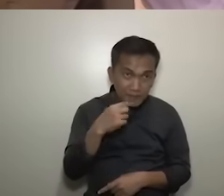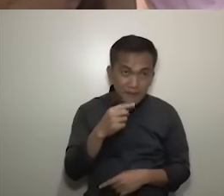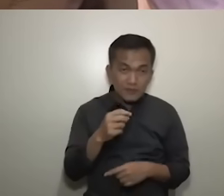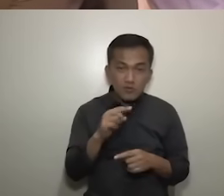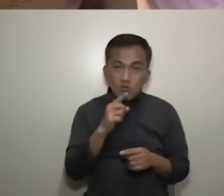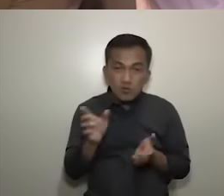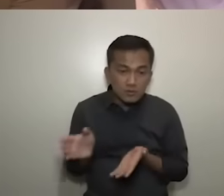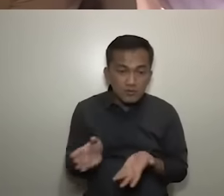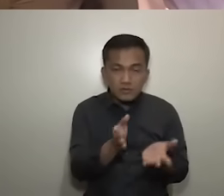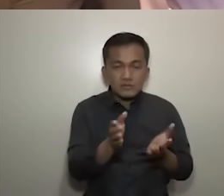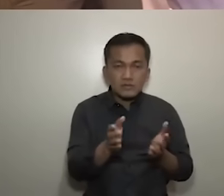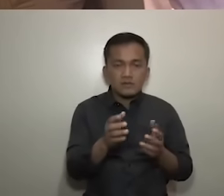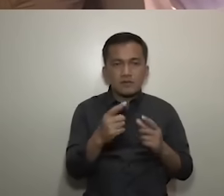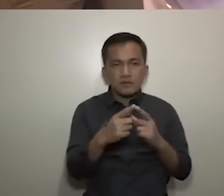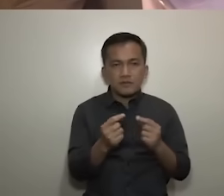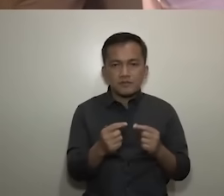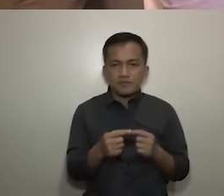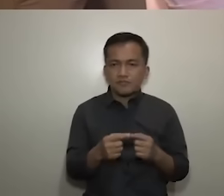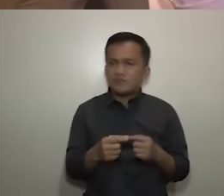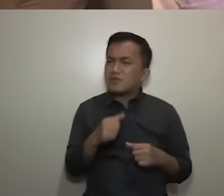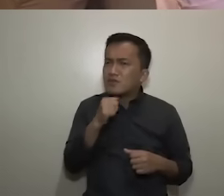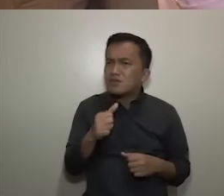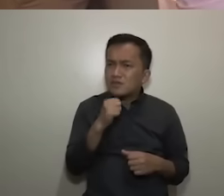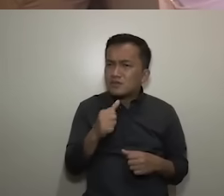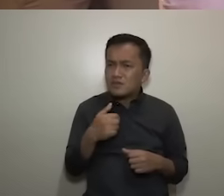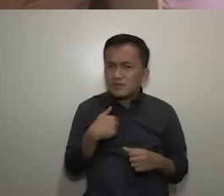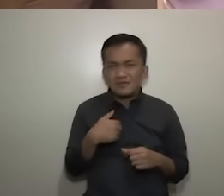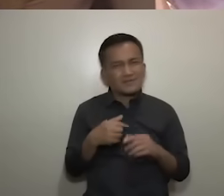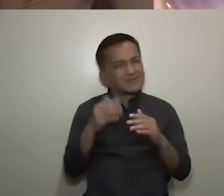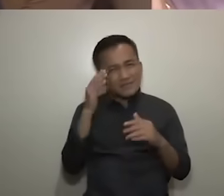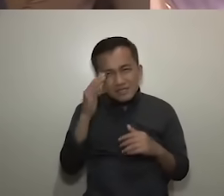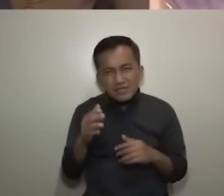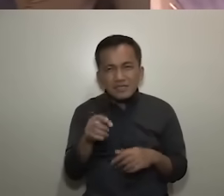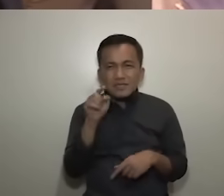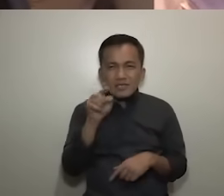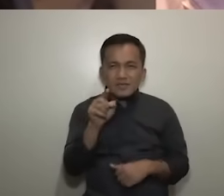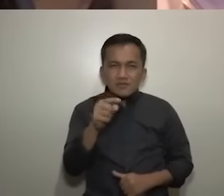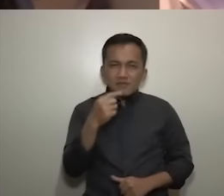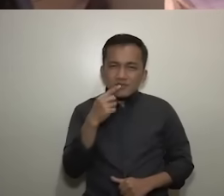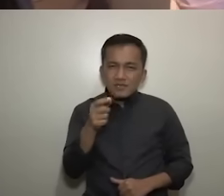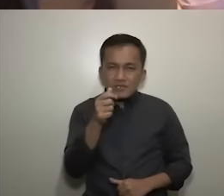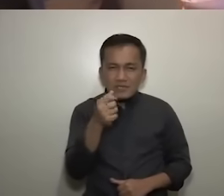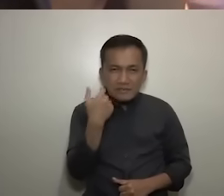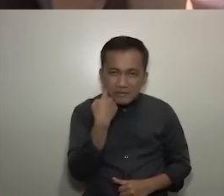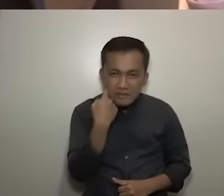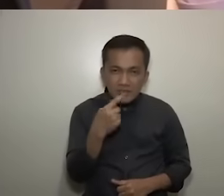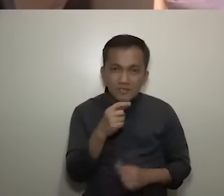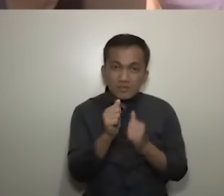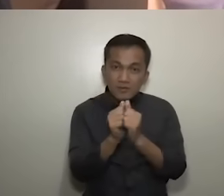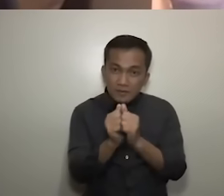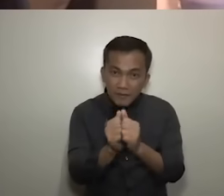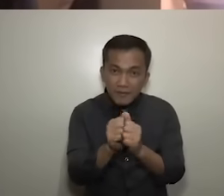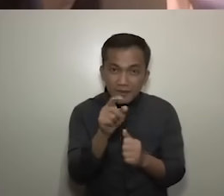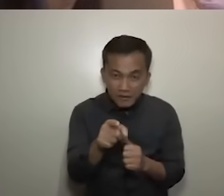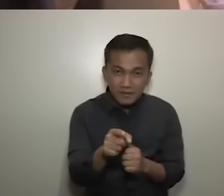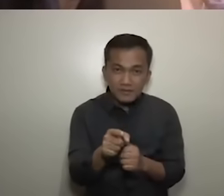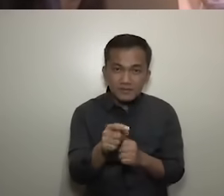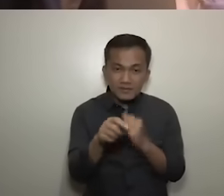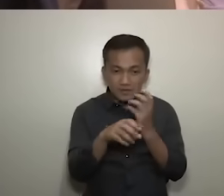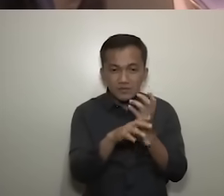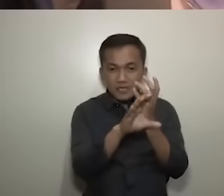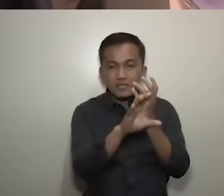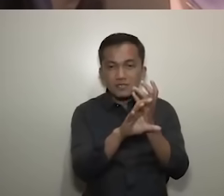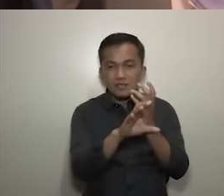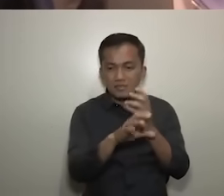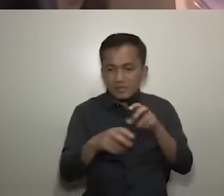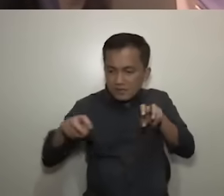kanya sa hapon? Hindi po ako nagtulak, sir. Sir, ikaw na mismo nagsabi kanina na sumasama ka. Tutal chat lang, nandun